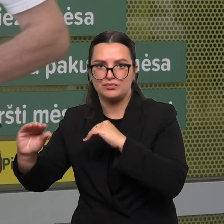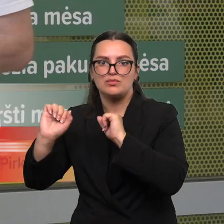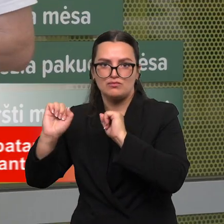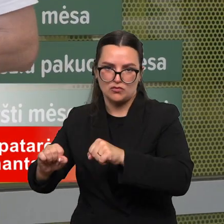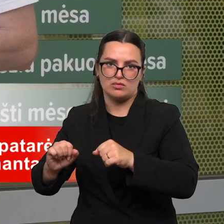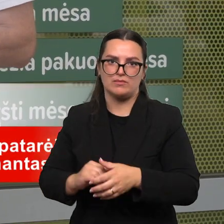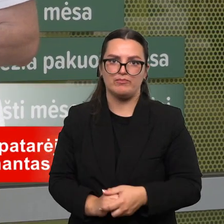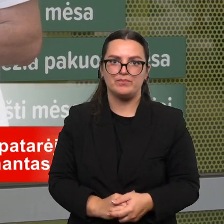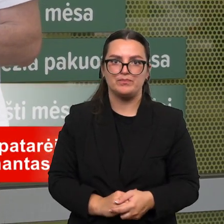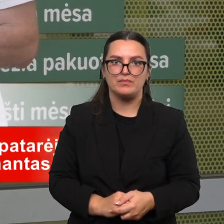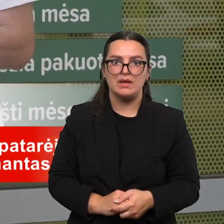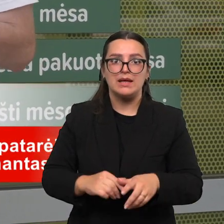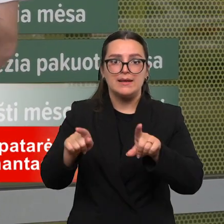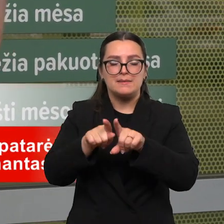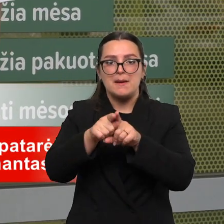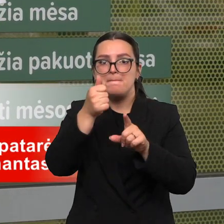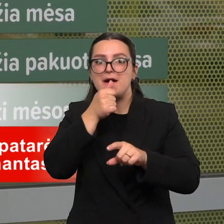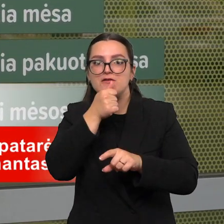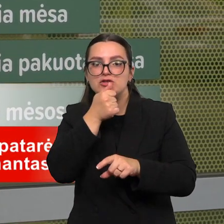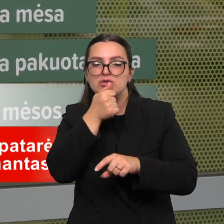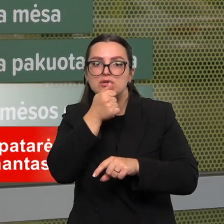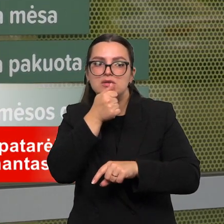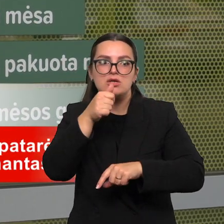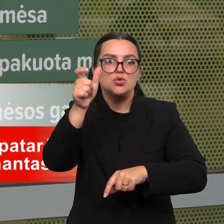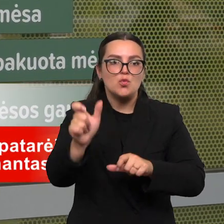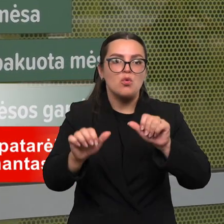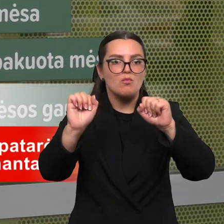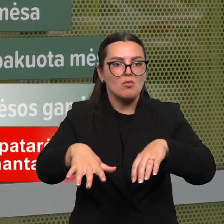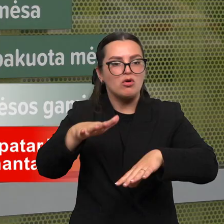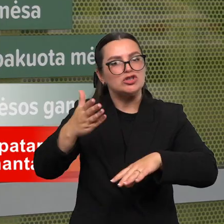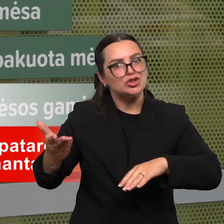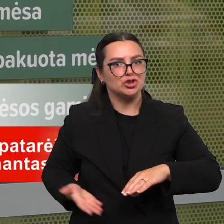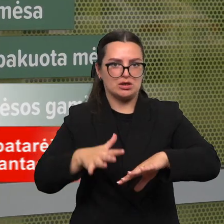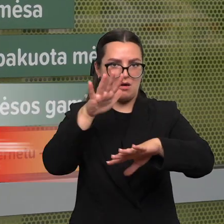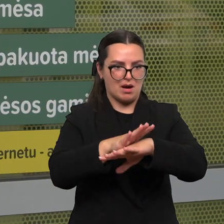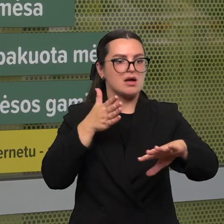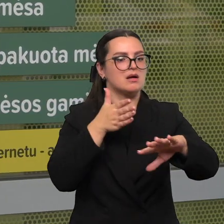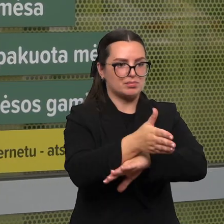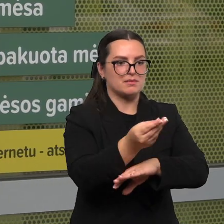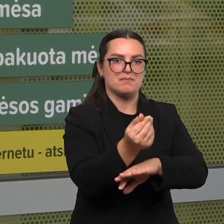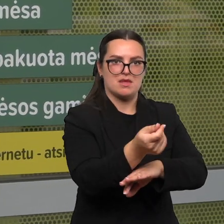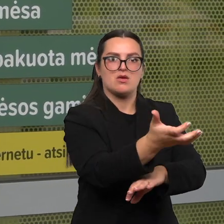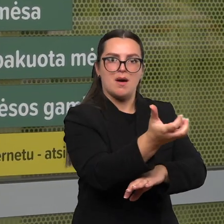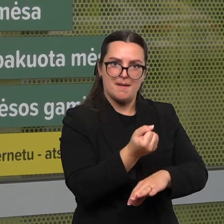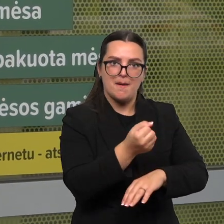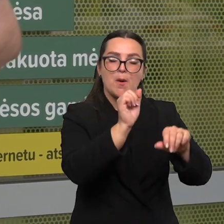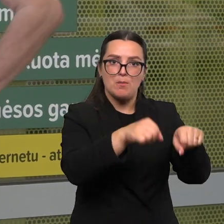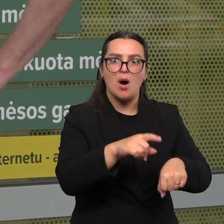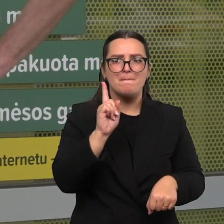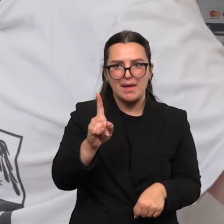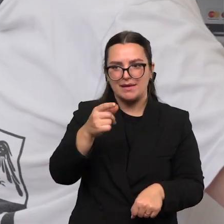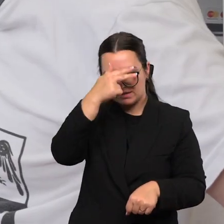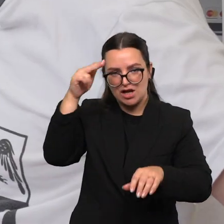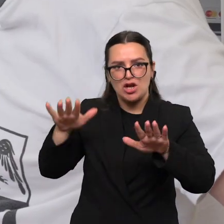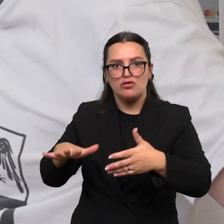dar sprendžiama ir kitų būdų, kai žmogus fiziškai gali ateiti į banką ir pasiimti grynų pinigų. Bet pas mus problema,